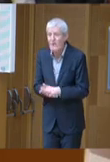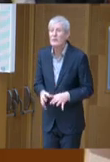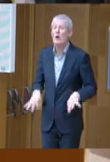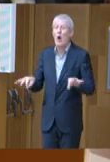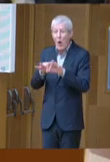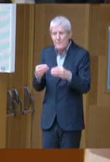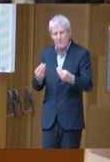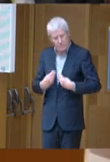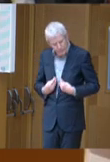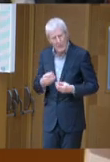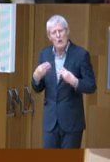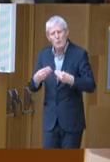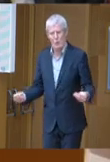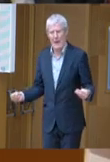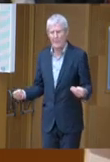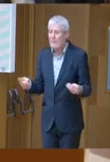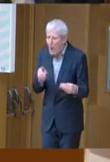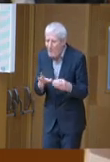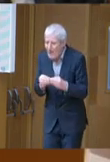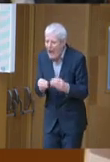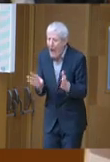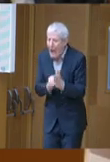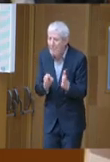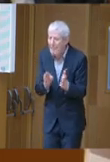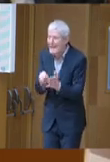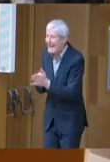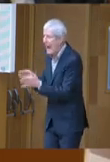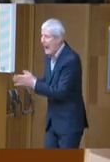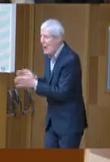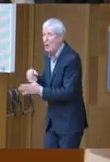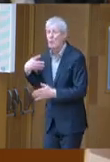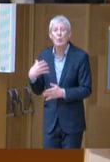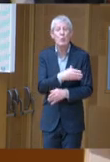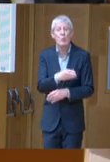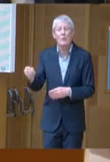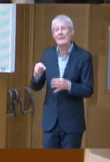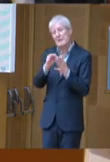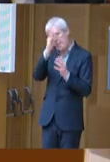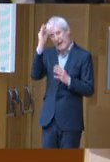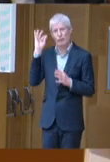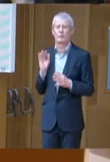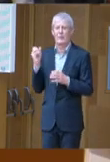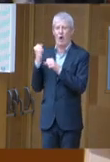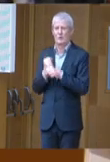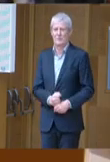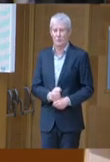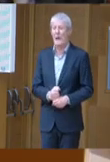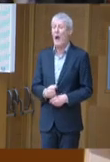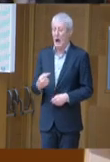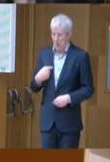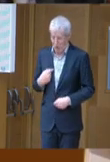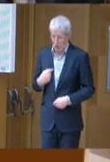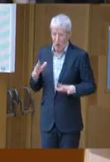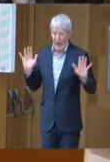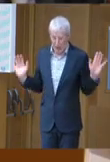ulteriore, quello di applicare sempre più costantemente quei principi costituzionali. Quindi convintamente sottoscrivo quello